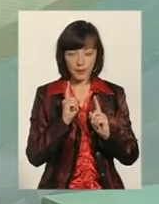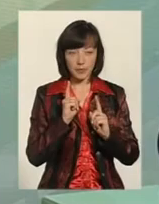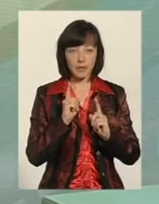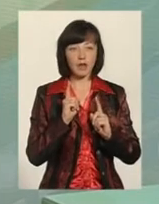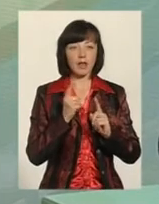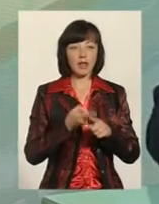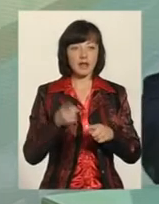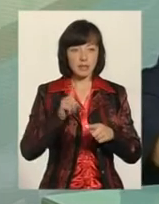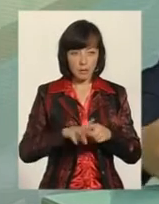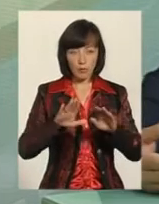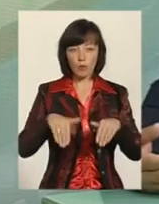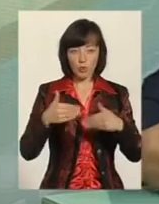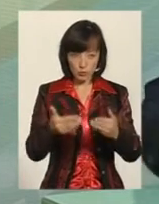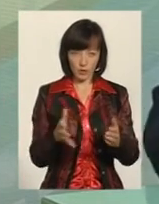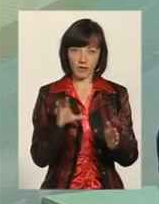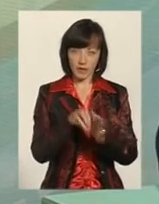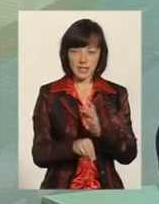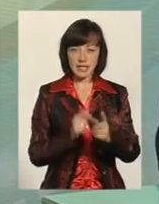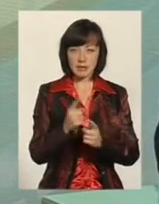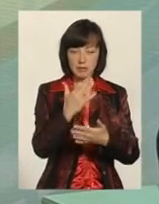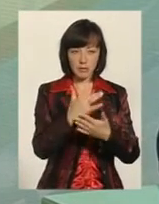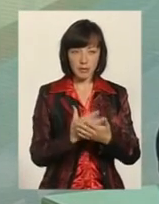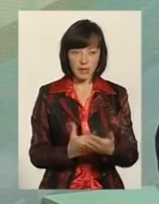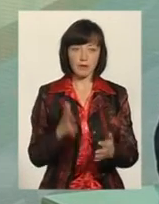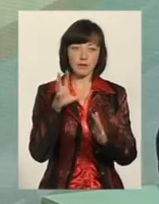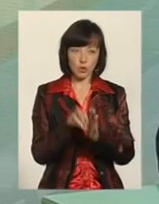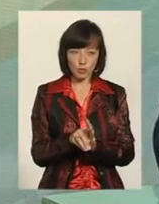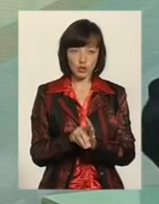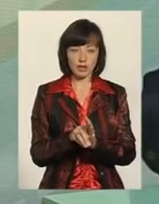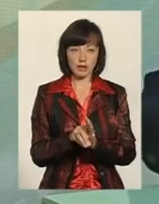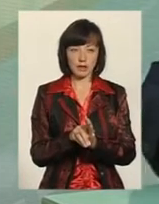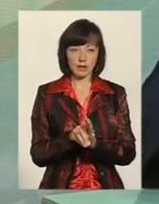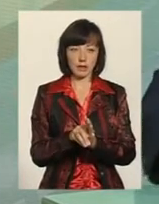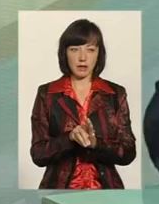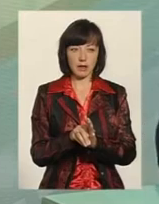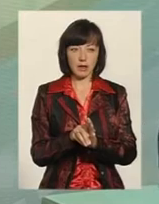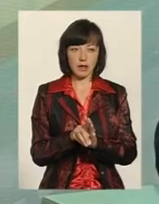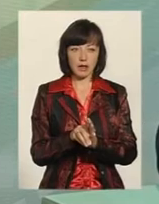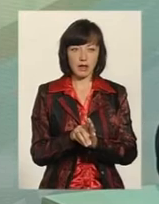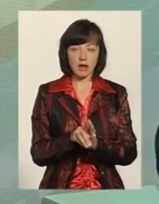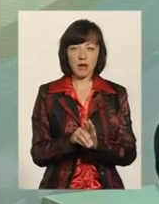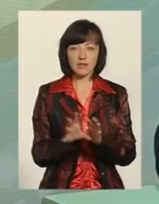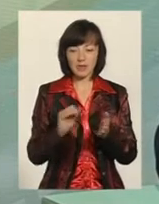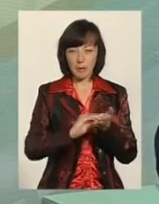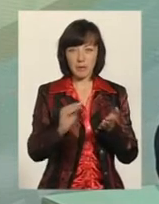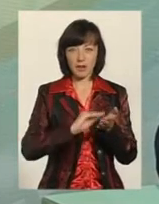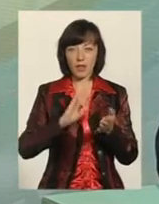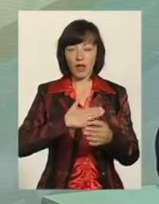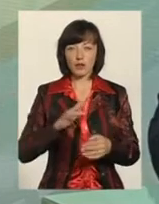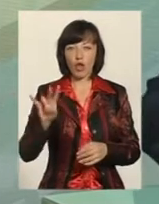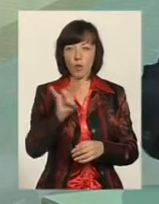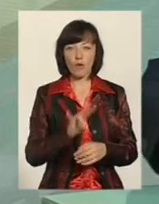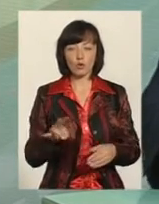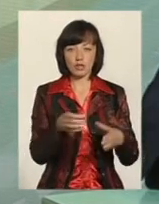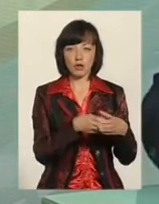Він пропонує внести цілий ряд змін, в тому числі, я вже говорив, в тілі законопроекту прописана наша Новоушицька